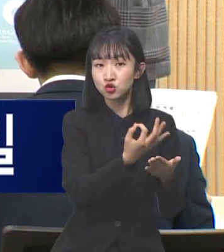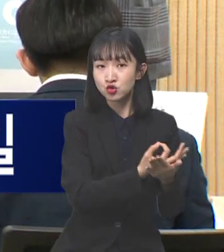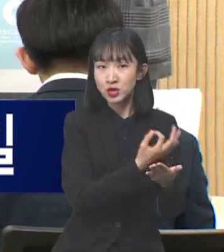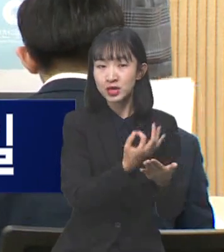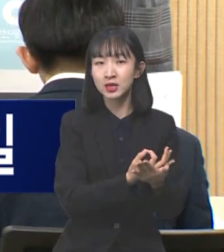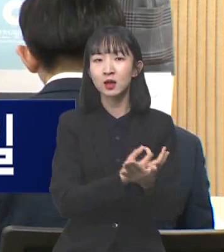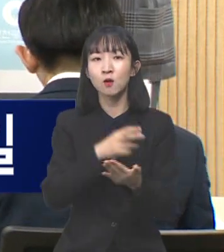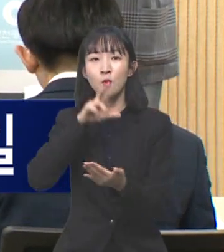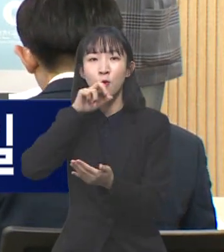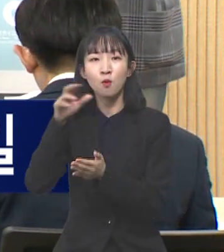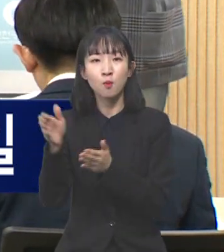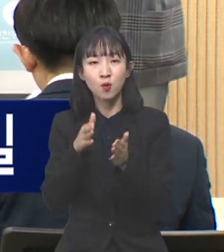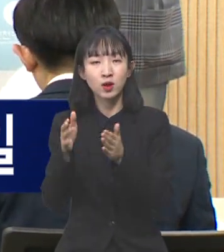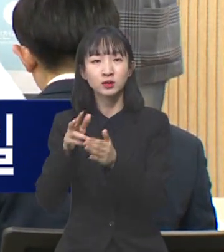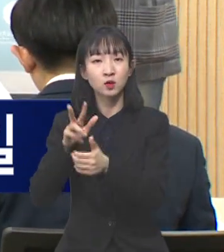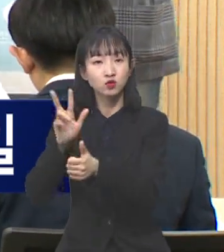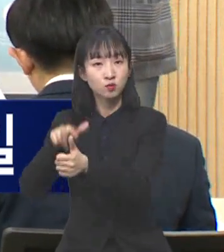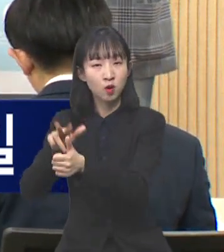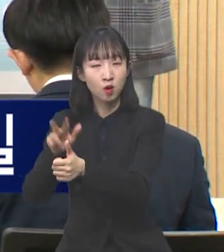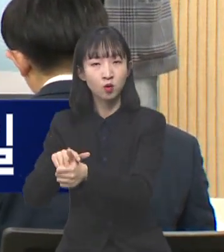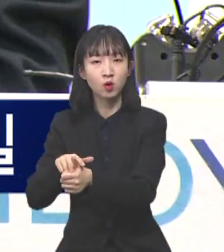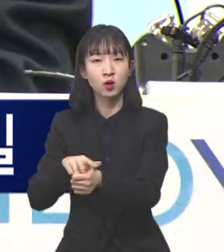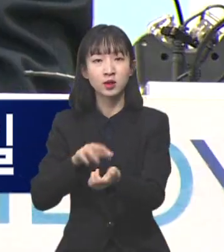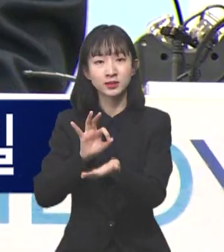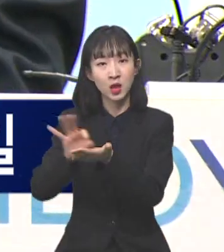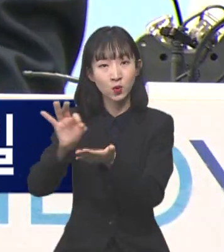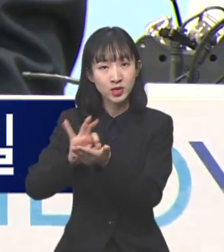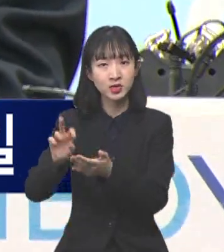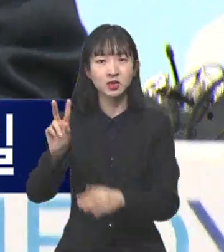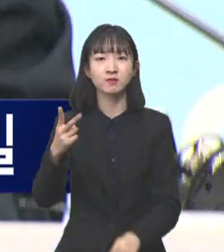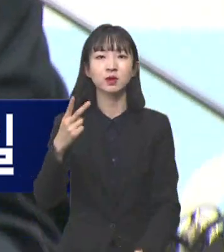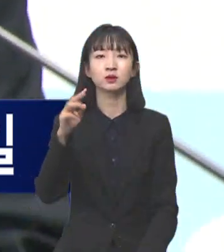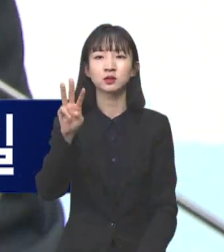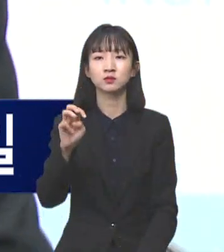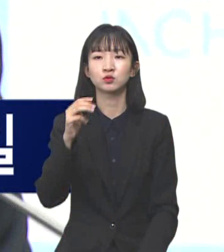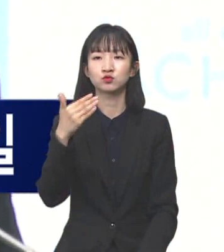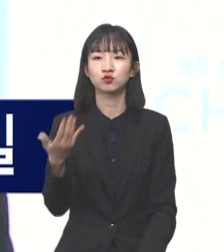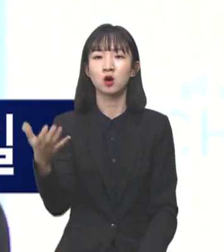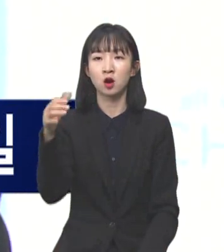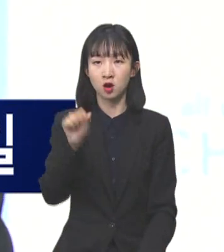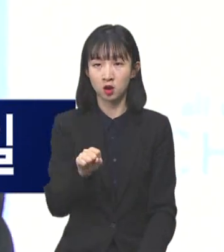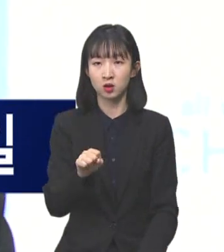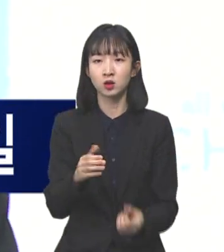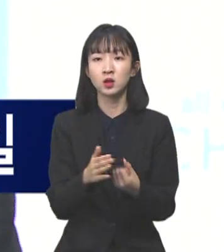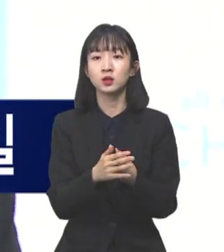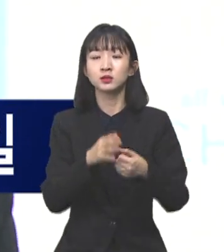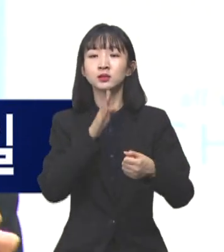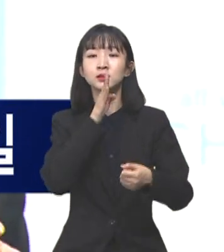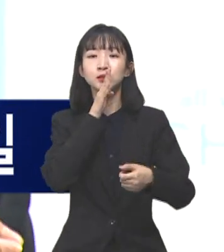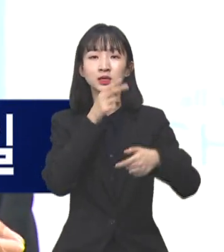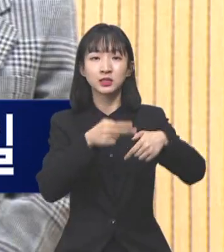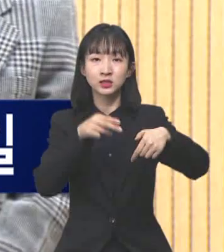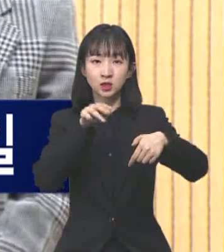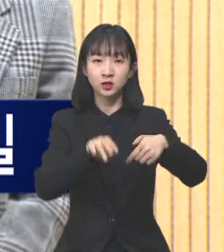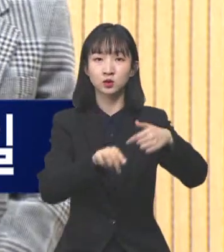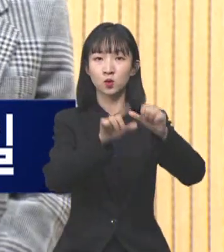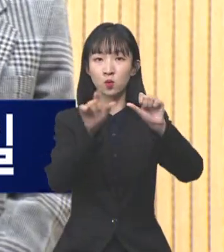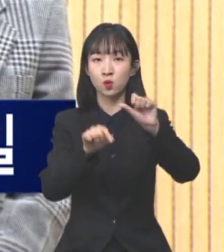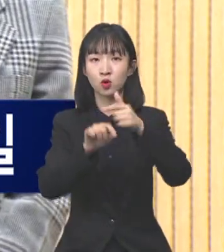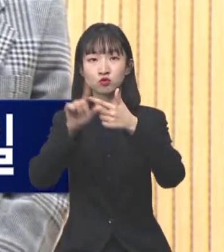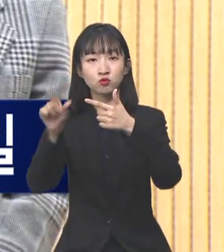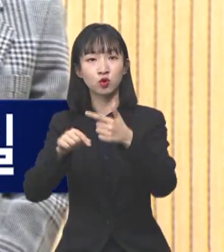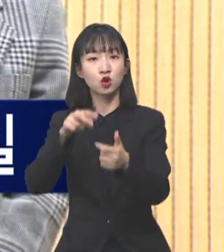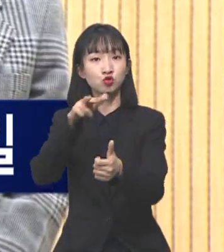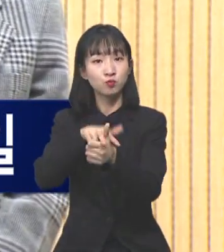매출로 대체된 금액은 239 억 원으로 나타났습니다 실제 인천지역 슈퍼마켓에 의 오류 월 사이 매출이